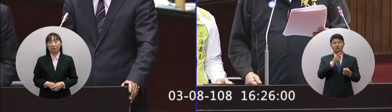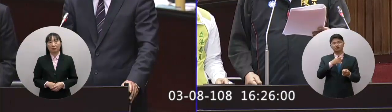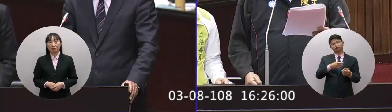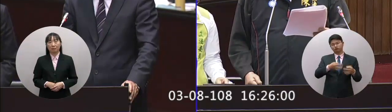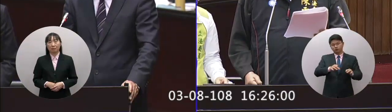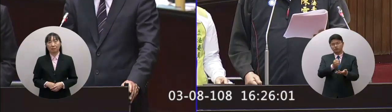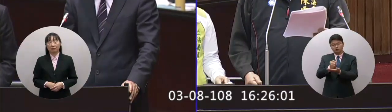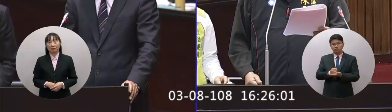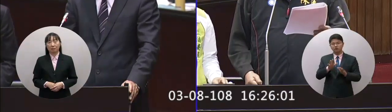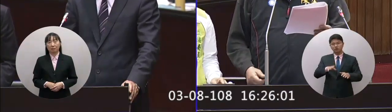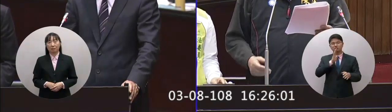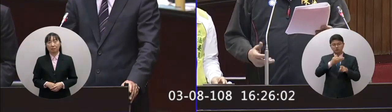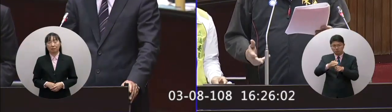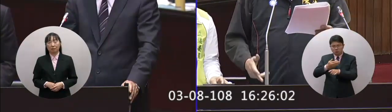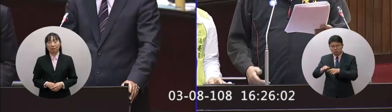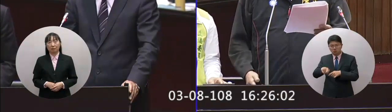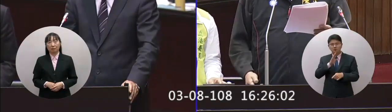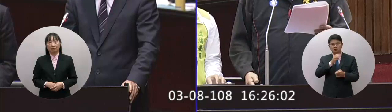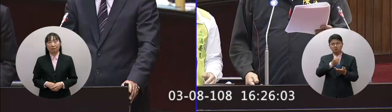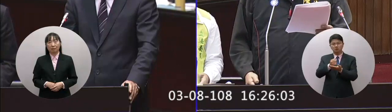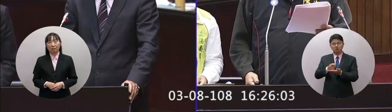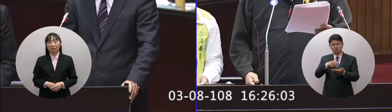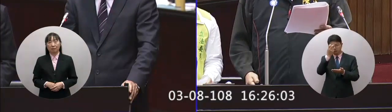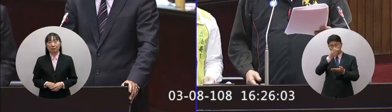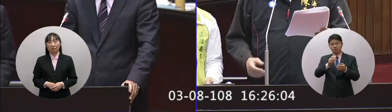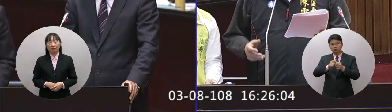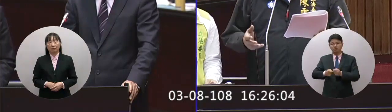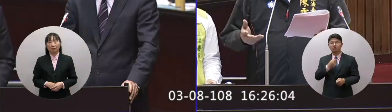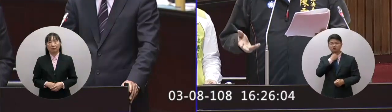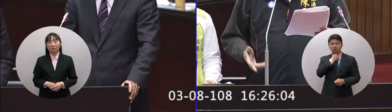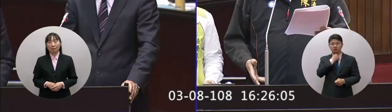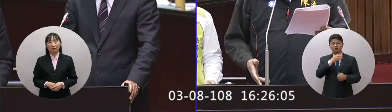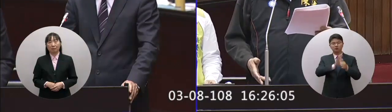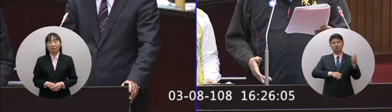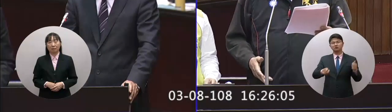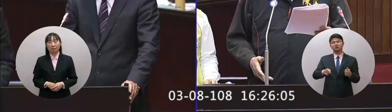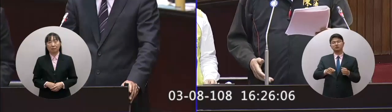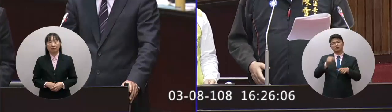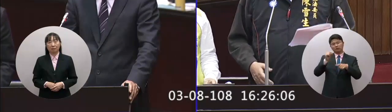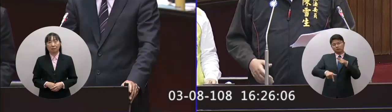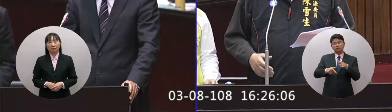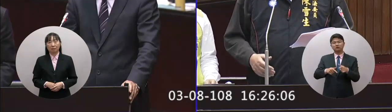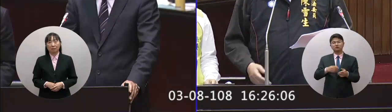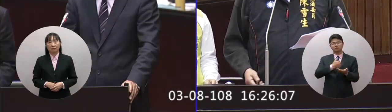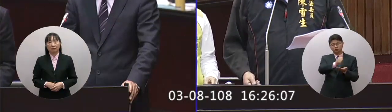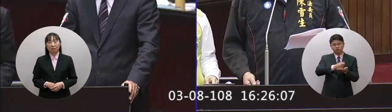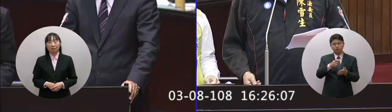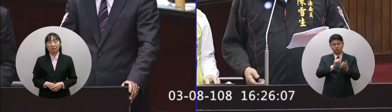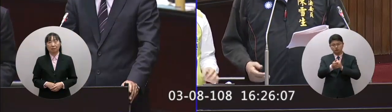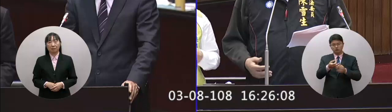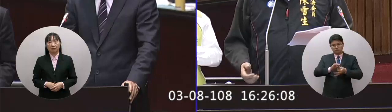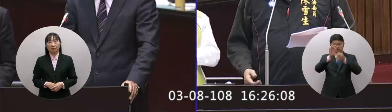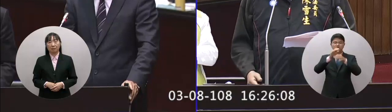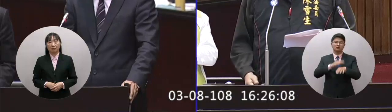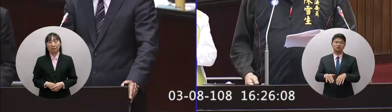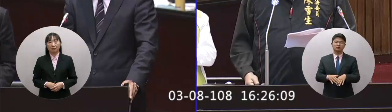体查验分批报关。那么这样一来的话呢，厂商的成本增加，所以我们很多的从业人